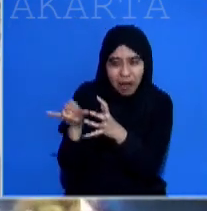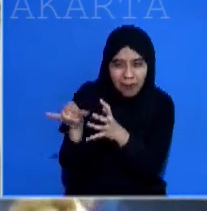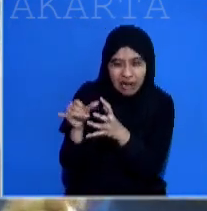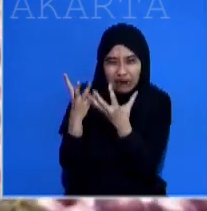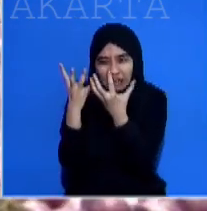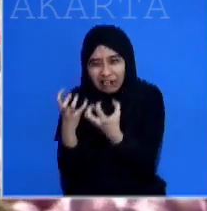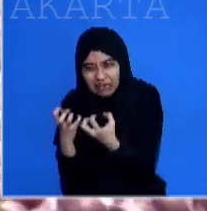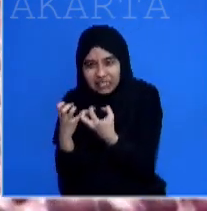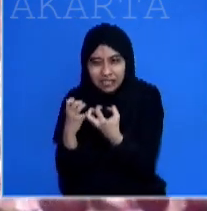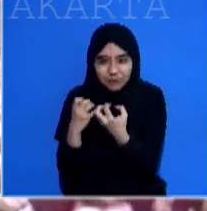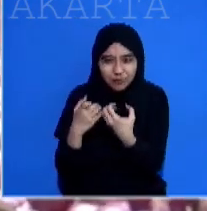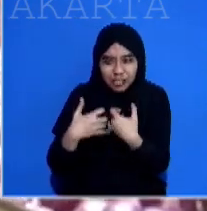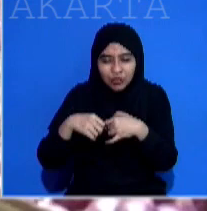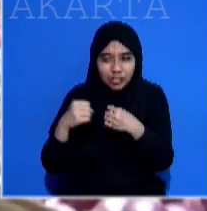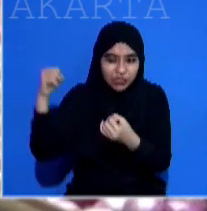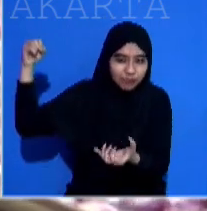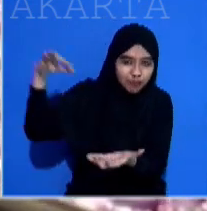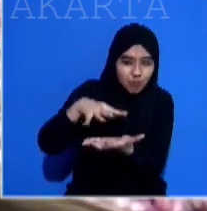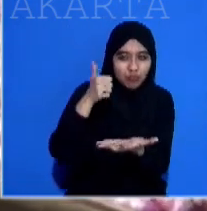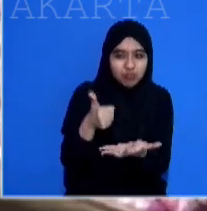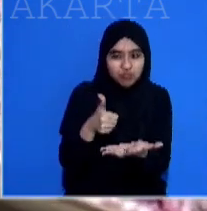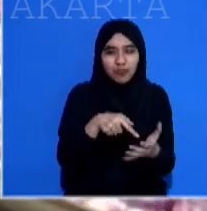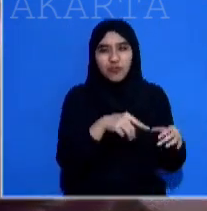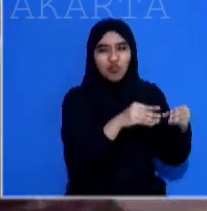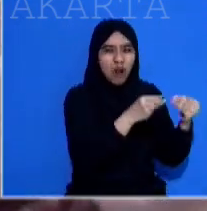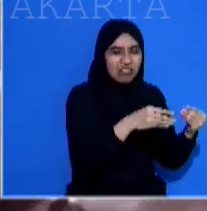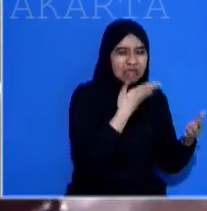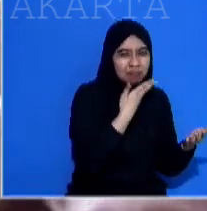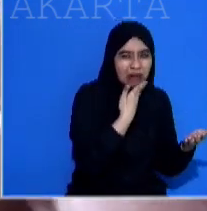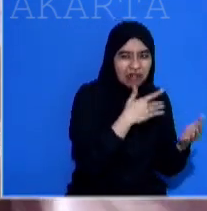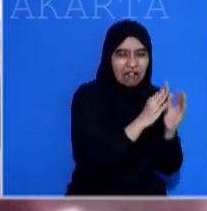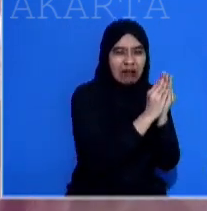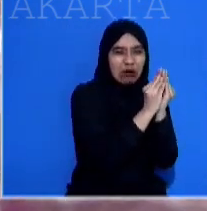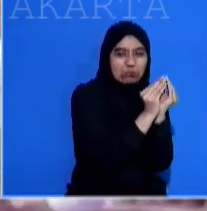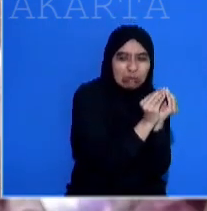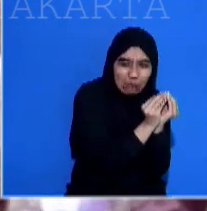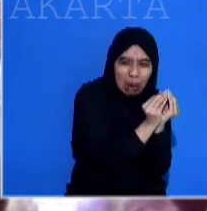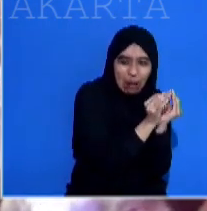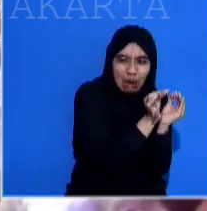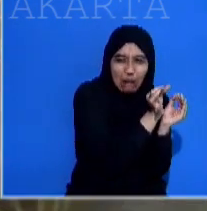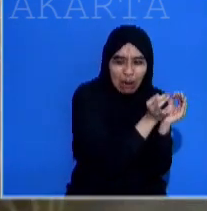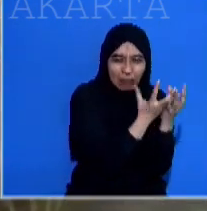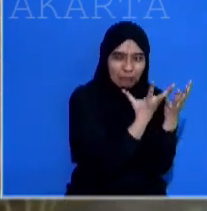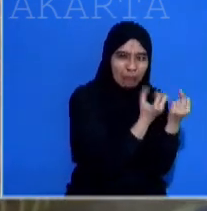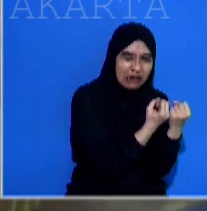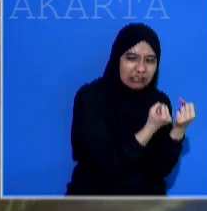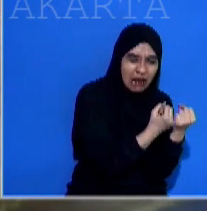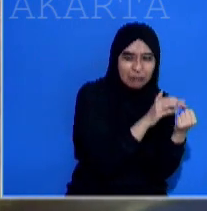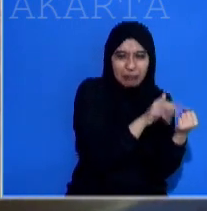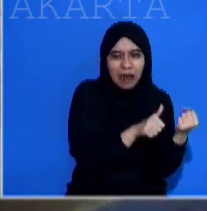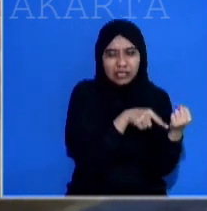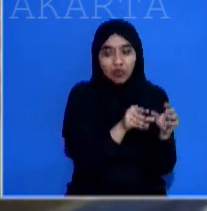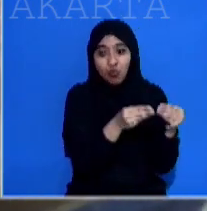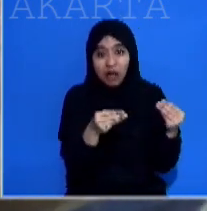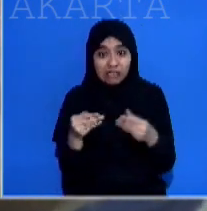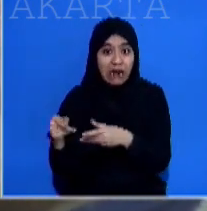jemur sempurna. Sementara bawang kualitas lebih rendah memiliki ukuran lebih kecil dengan kondisi masih basah. Pasokan bawang kualitas